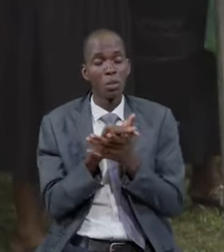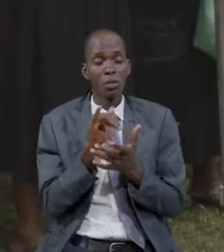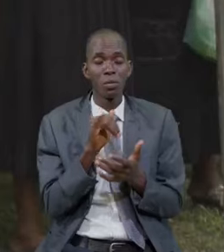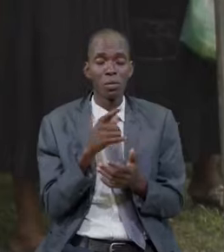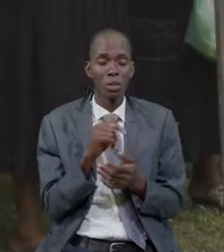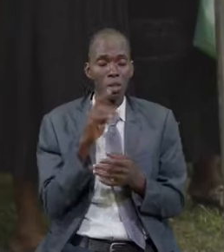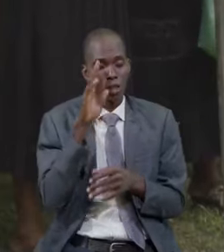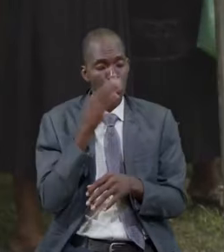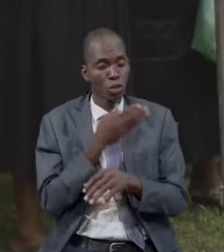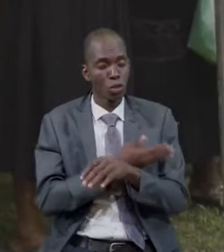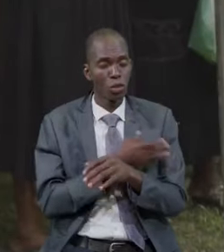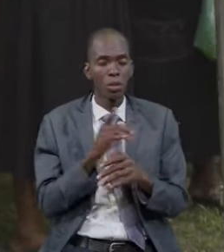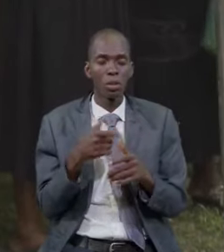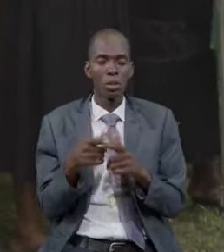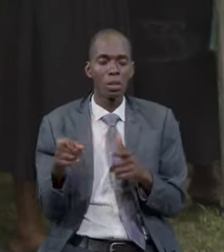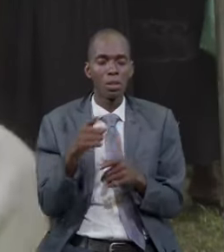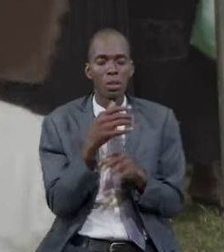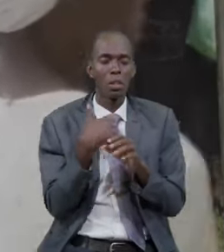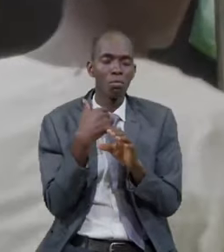Et ils auront tout.